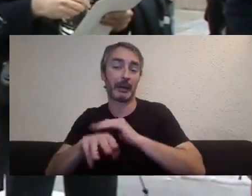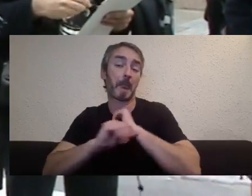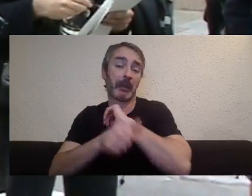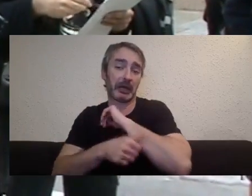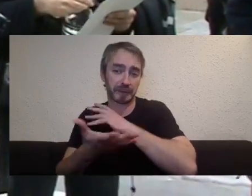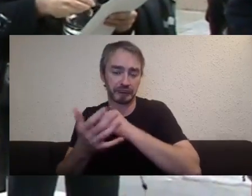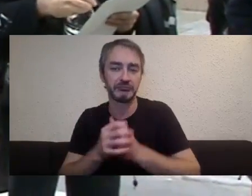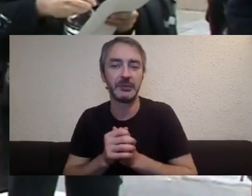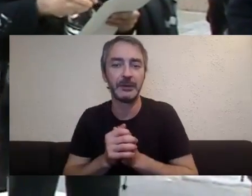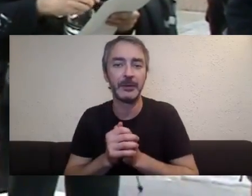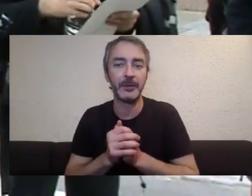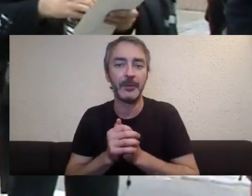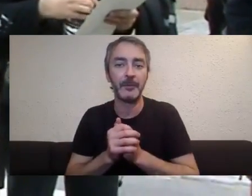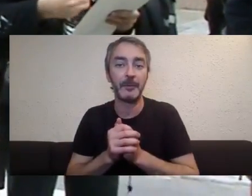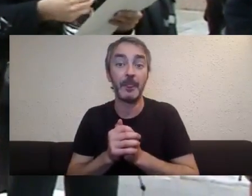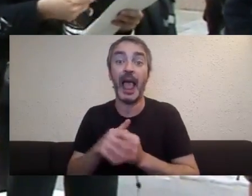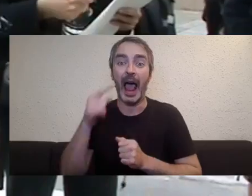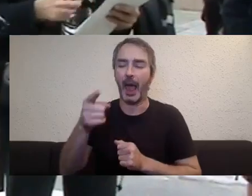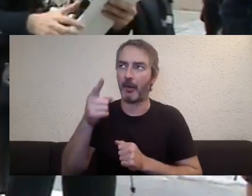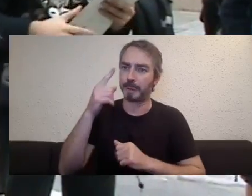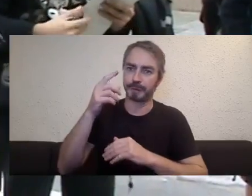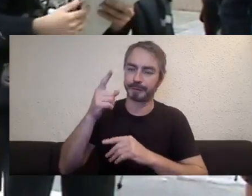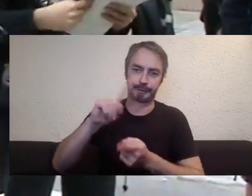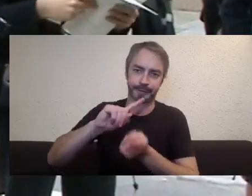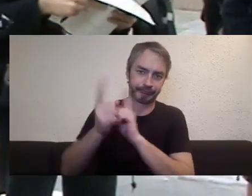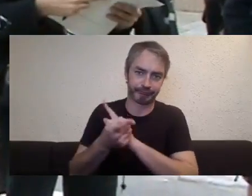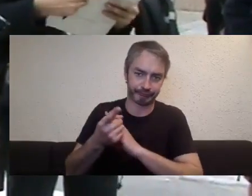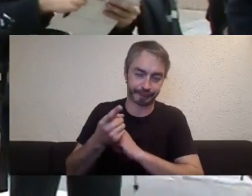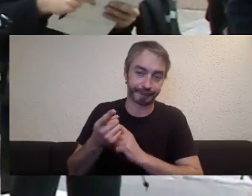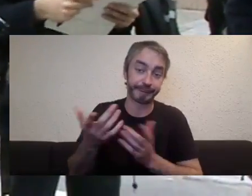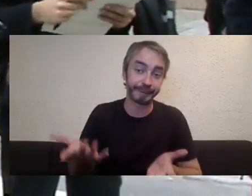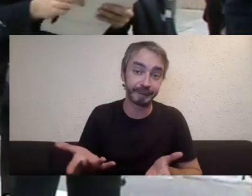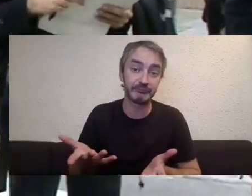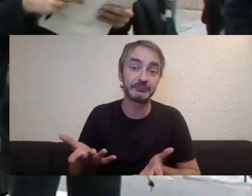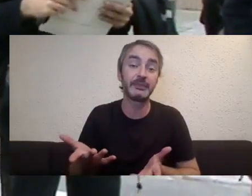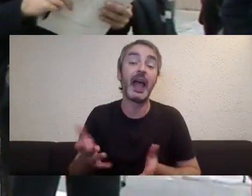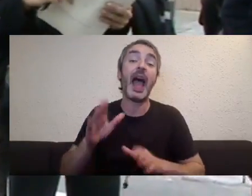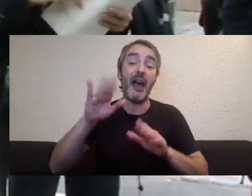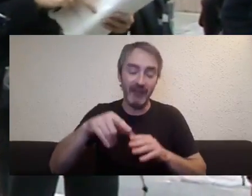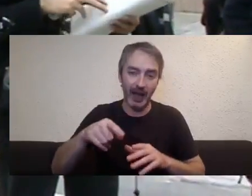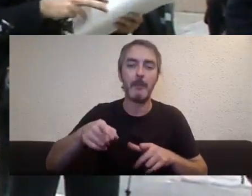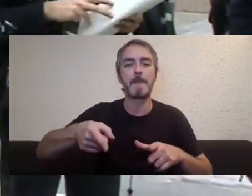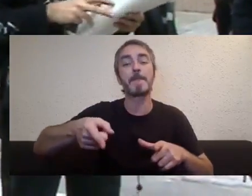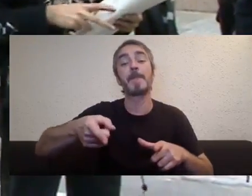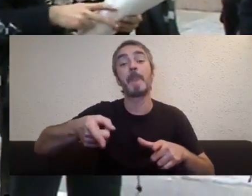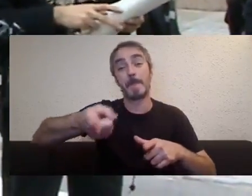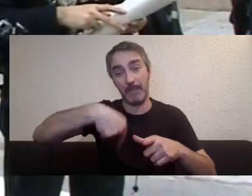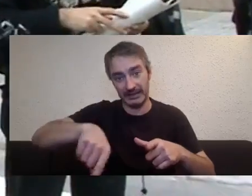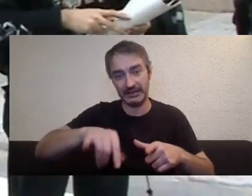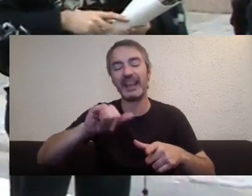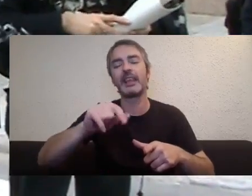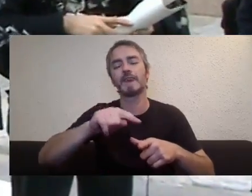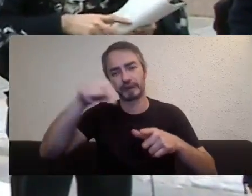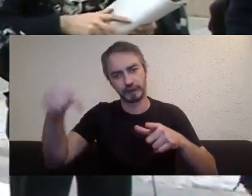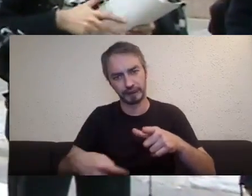a plaça i pàrquing. Ara veiem que ha canviat una miqueta el més normal, però bueno, la idea